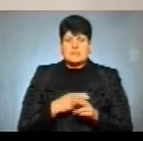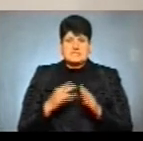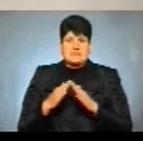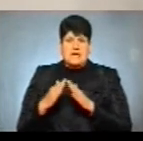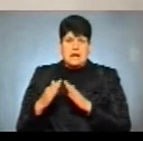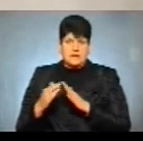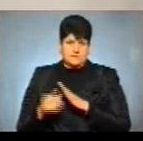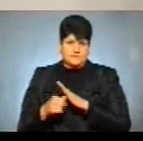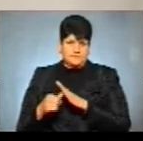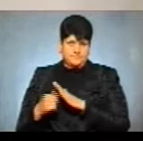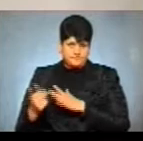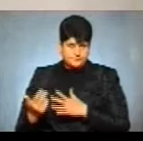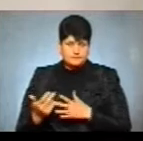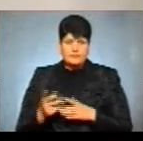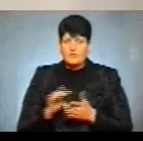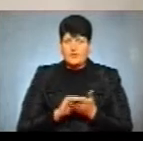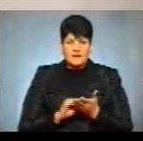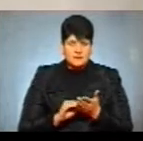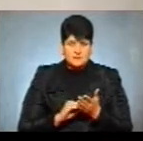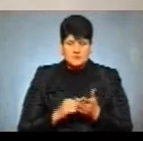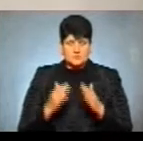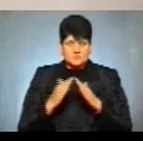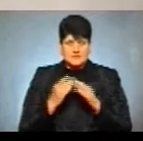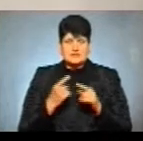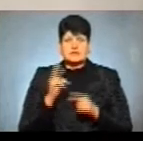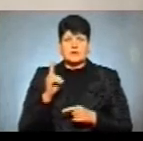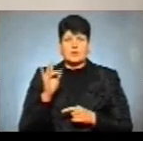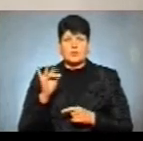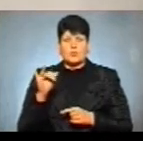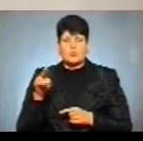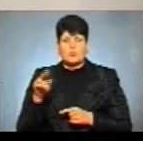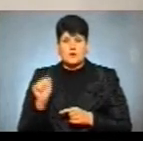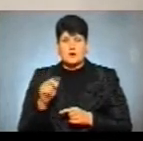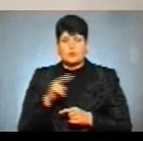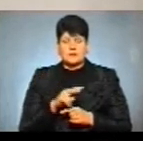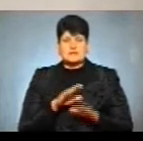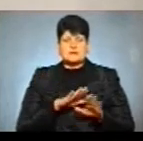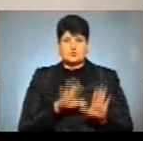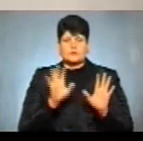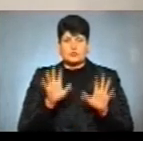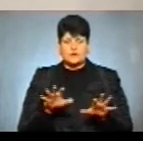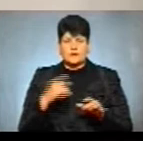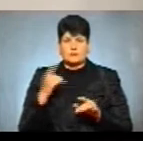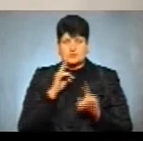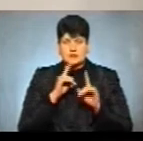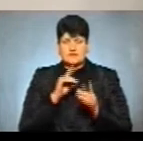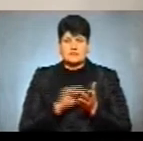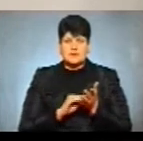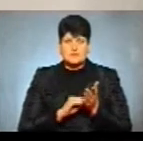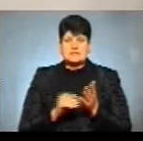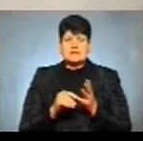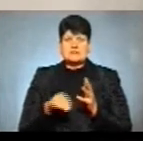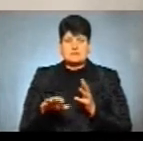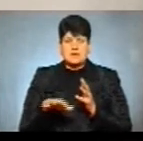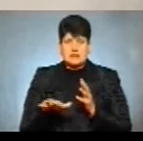безхатченків, тих, хто не декларують житла, це Крупа Любомир, заступник голови обласної ради. Примітно, що він декларує